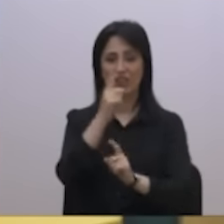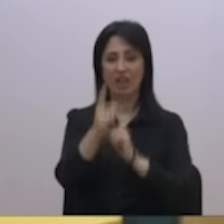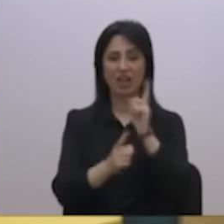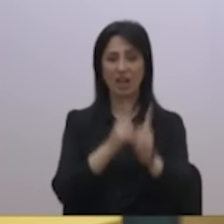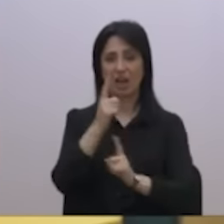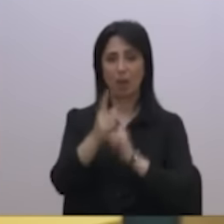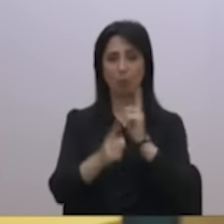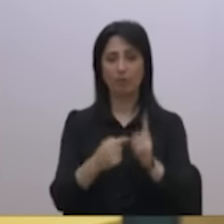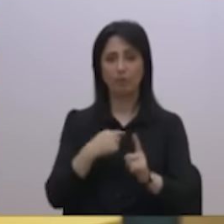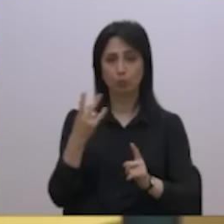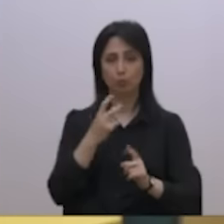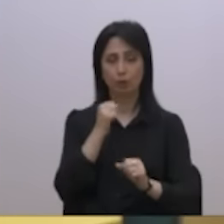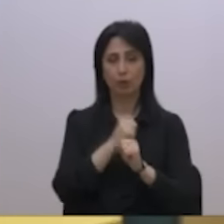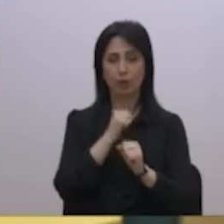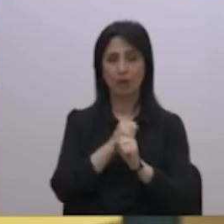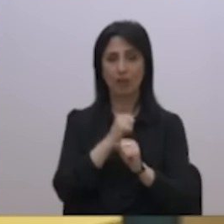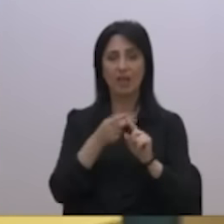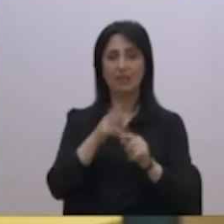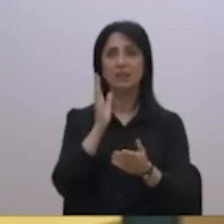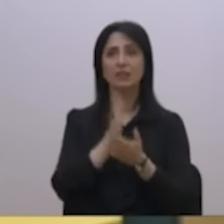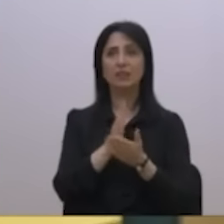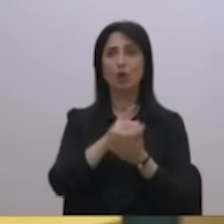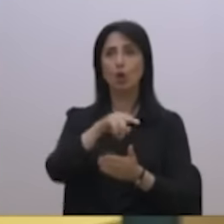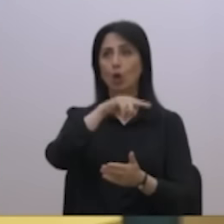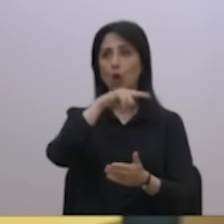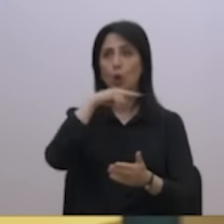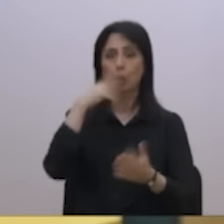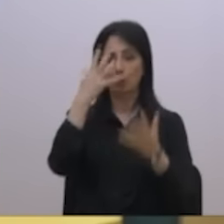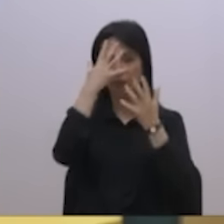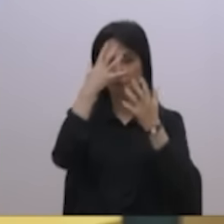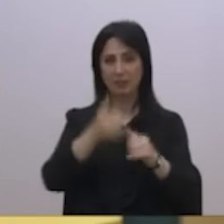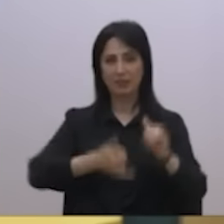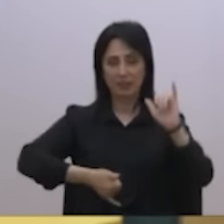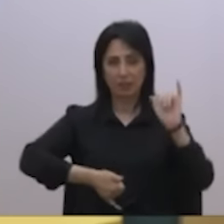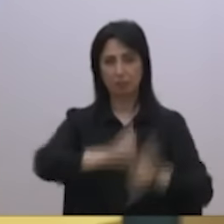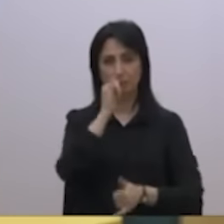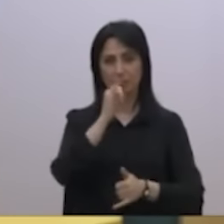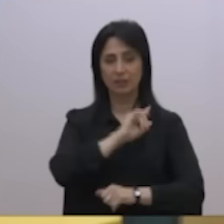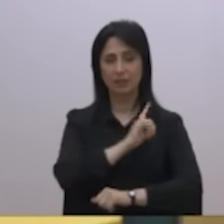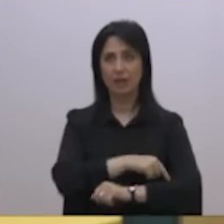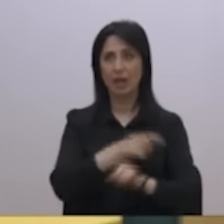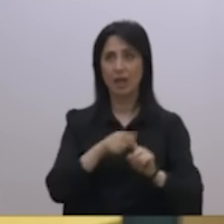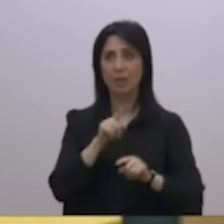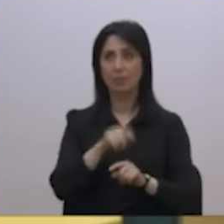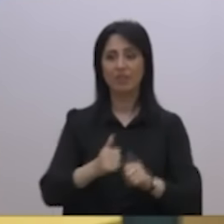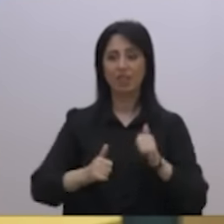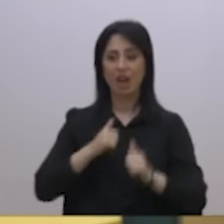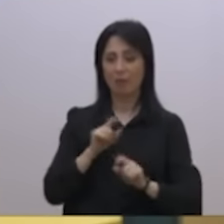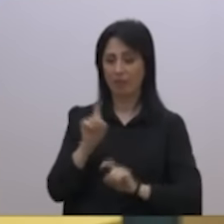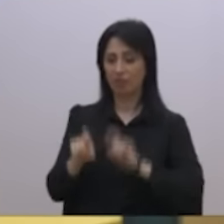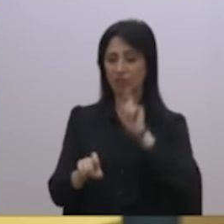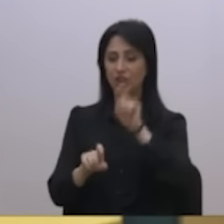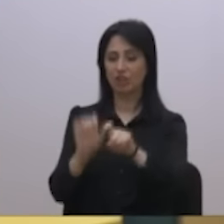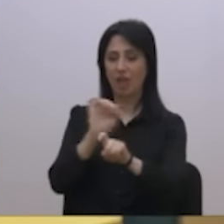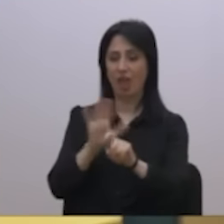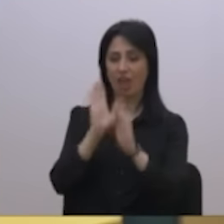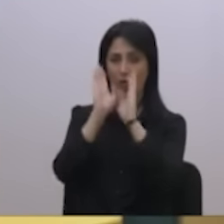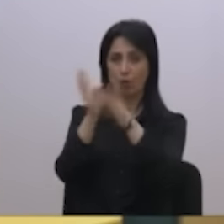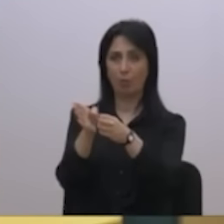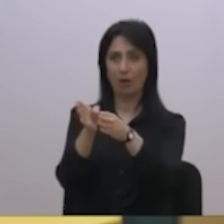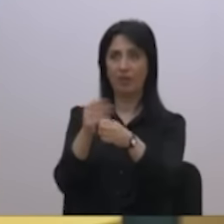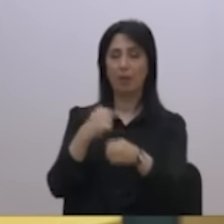ჩვენ გასაკეთებელი, ეს არის რუსული ბნელი ძალა გავისტუმროთ ხელისუფლებიდან და ამახად შევაბიჯოთ ევროპელებს შორის.